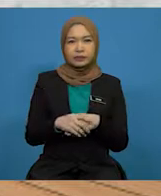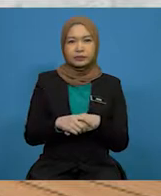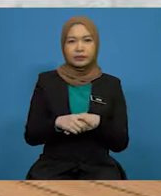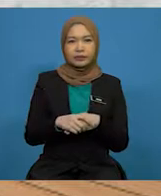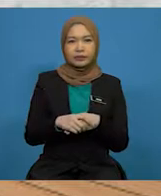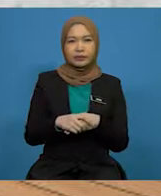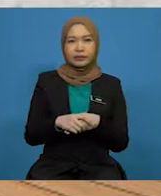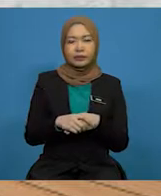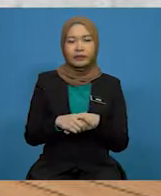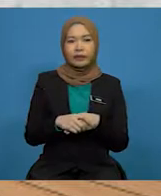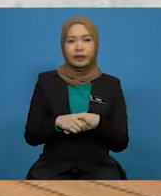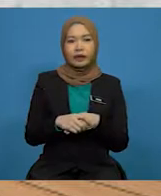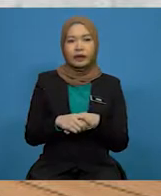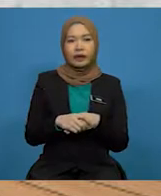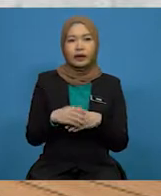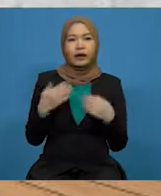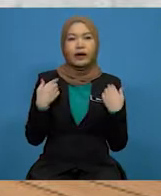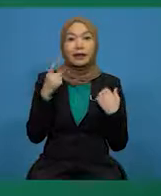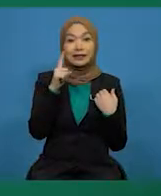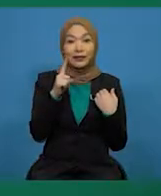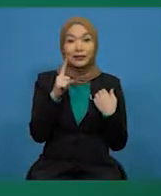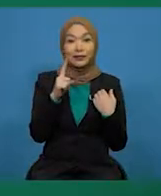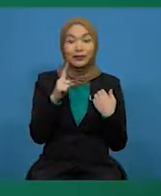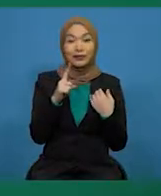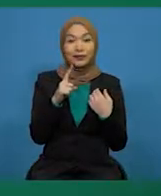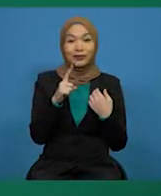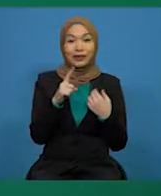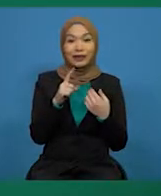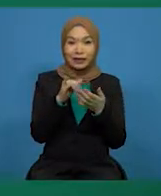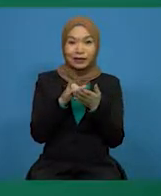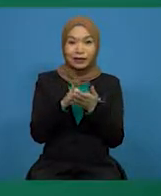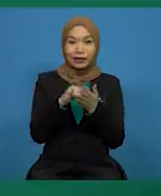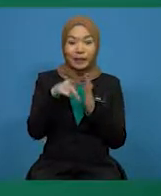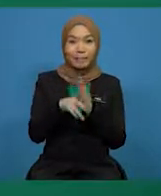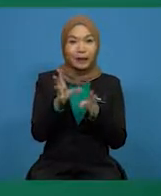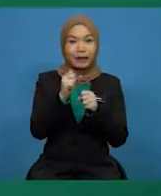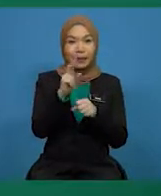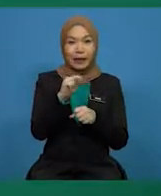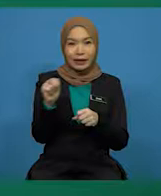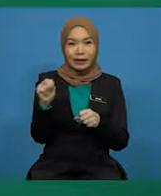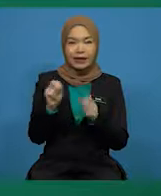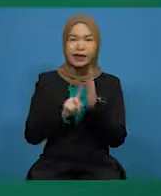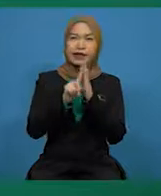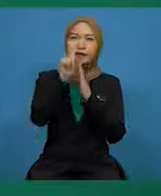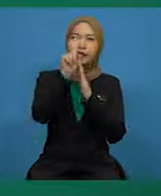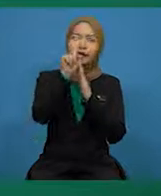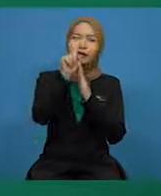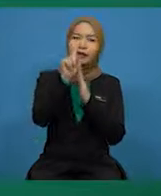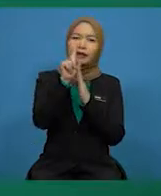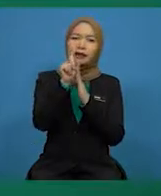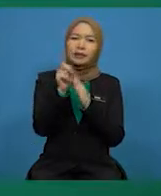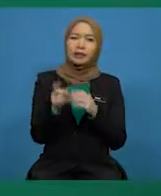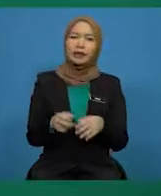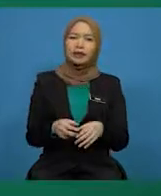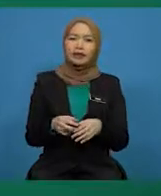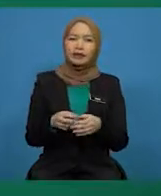saja, iaitu pendapatan. Semakin tinggi pendapatan, semakin tinggi permintaan wang bagi